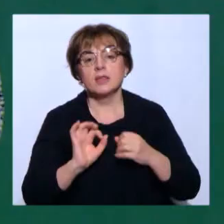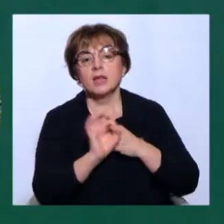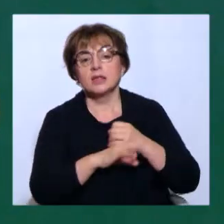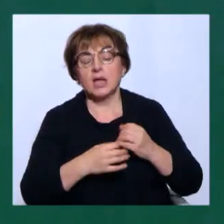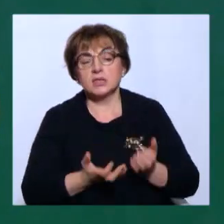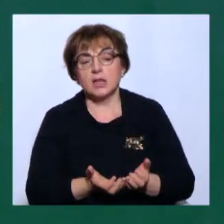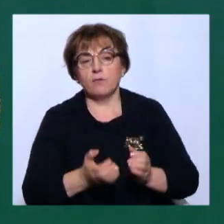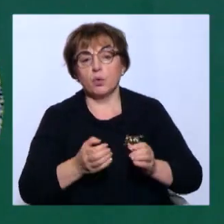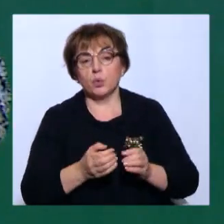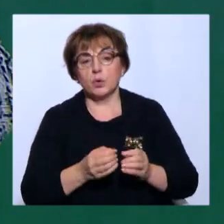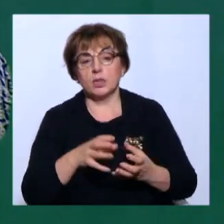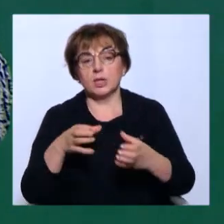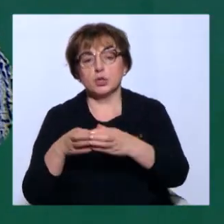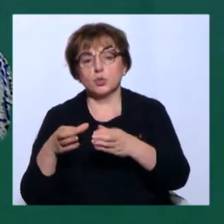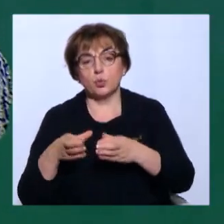ნაწლავღრუიანთა ტიპის